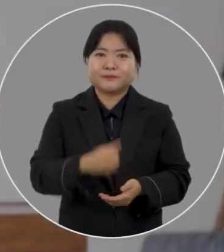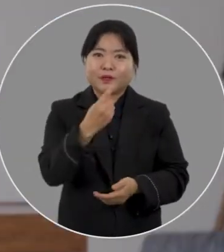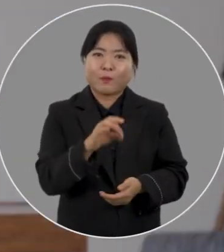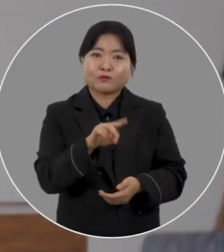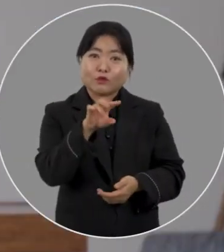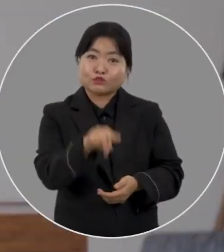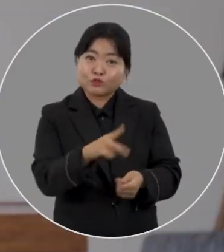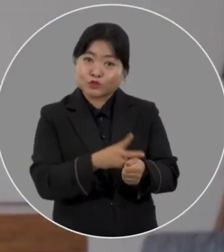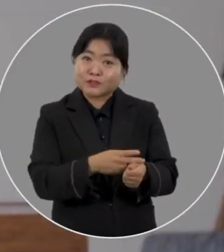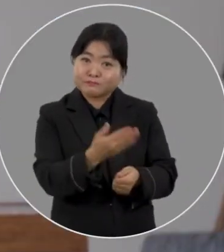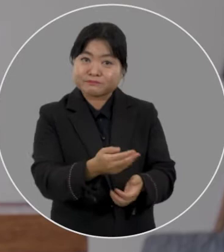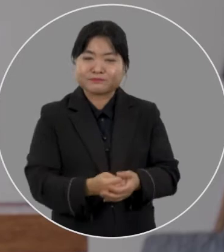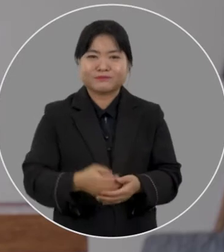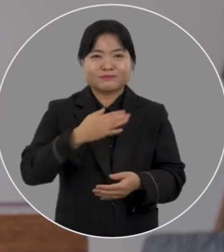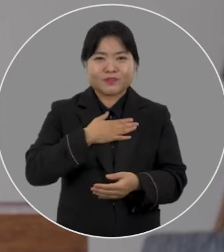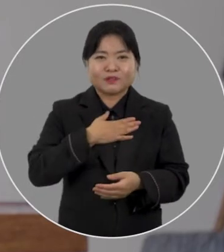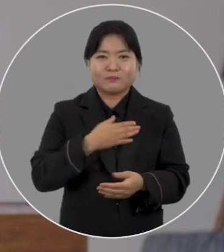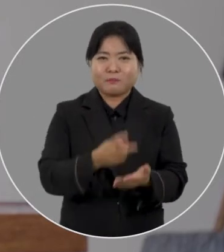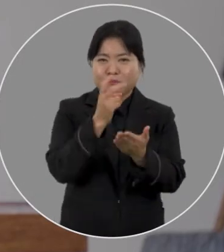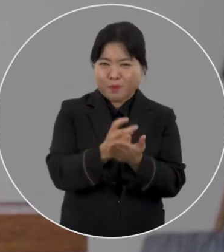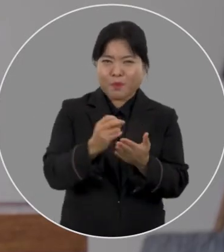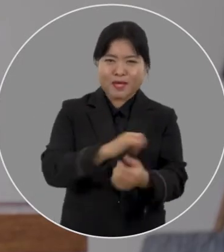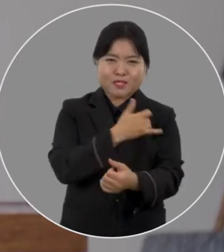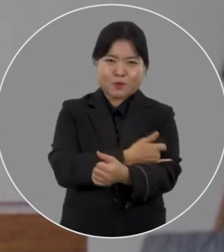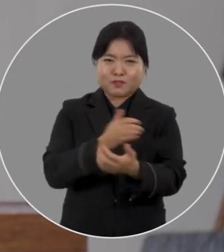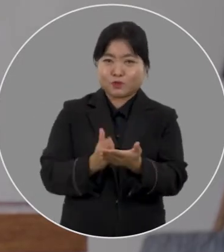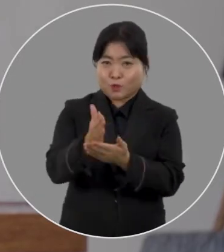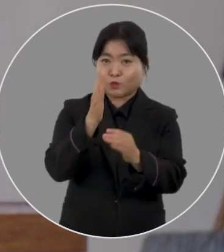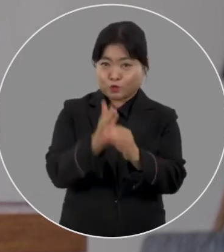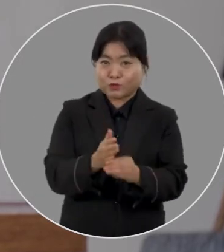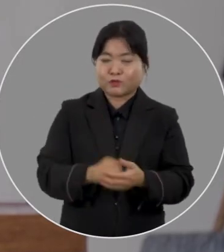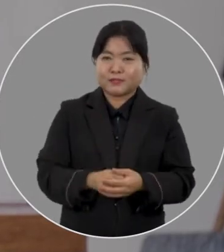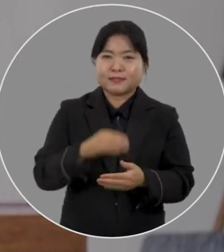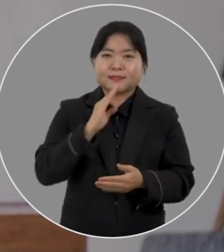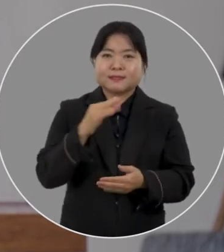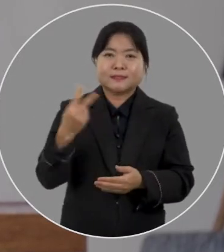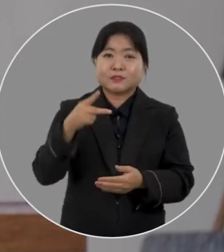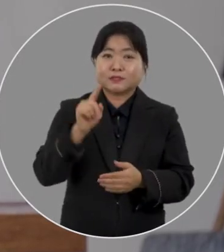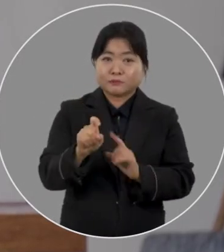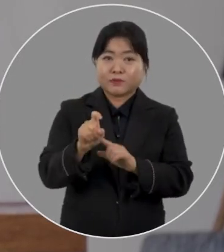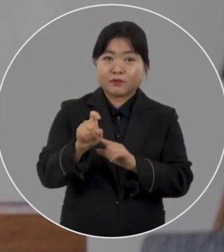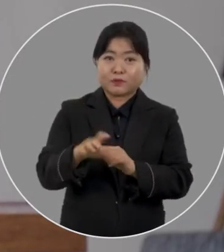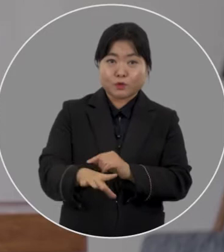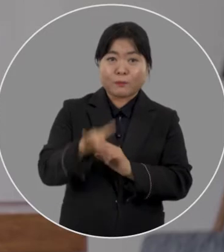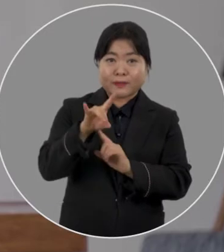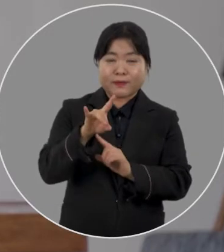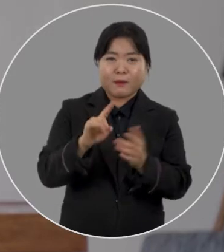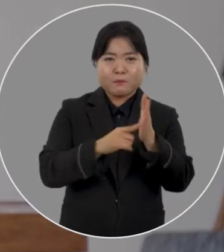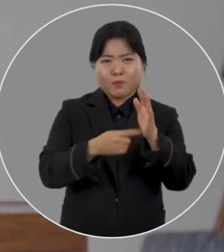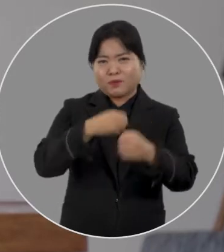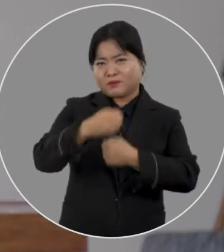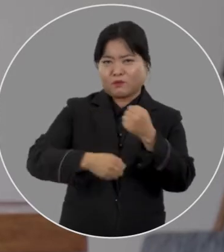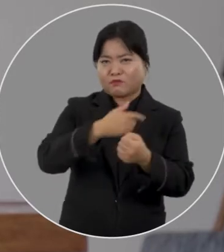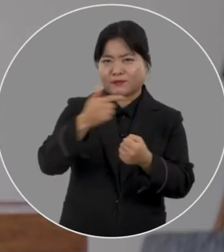홍성수 교수. 예, 저는 법과 인권을 전공하고 있고요. 사실 이제 2010년대 초반에는 이